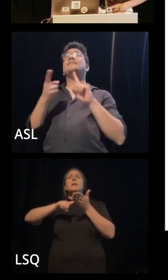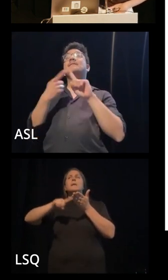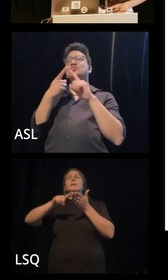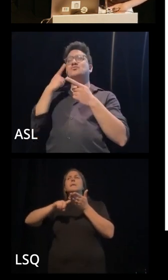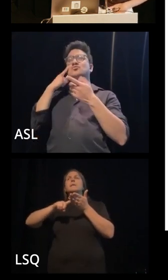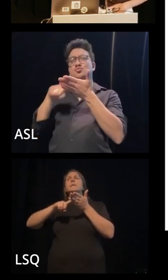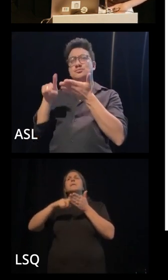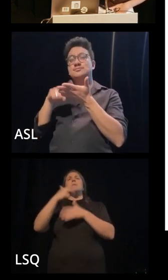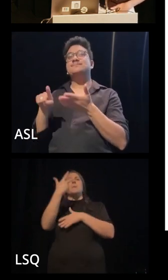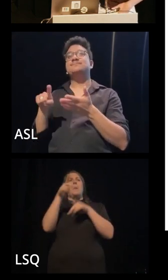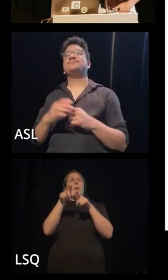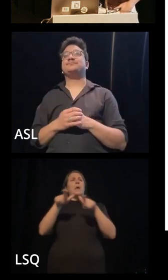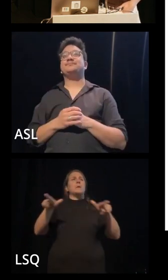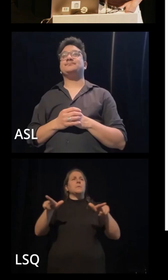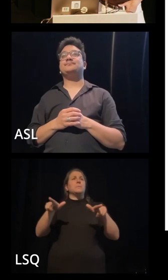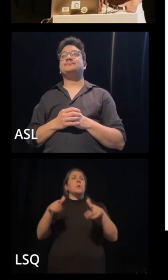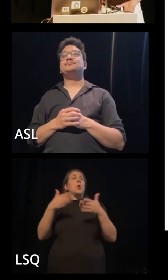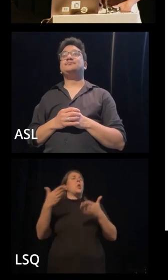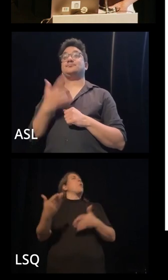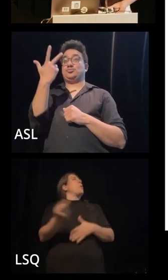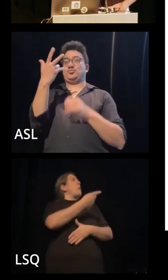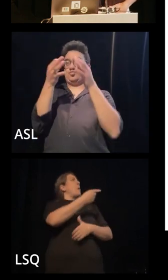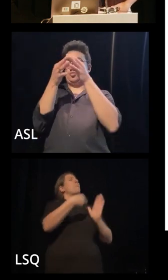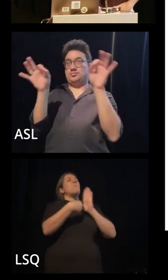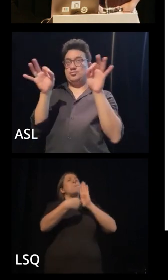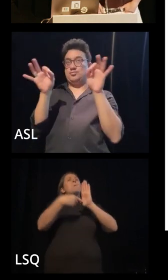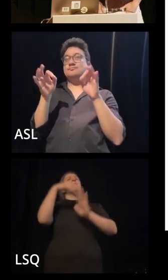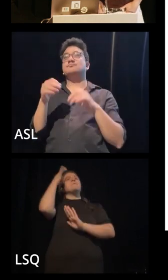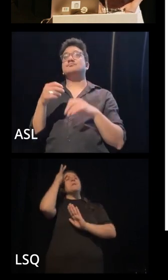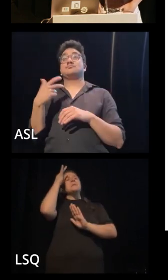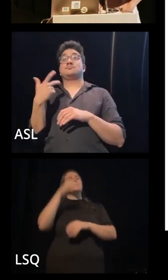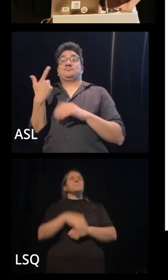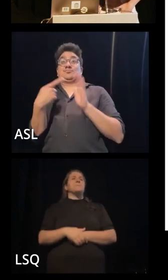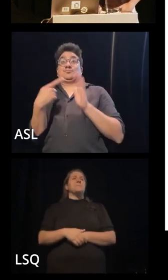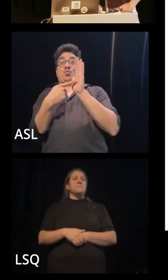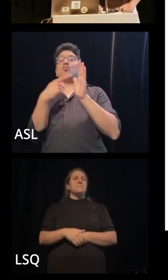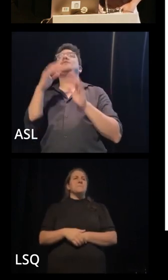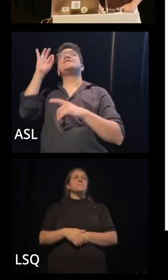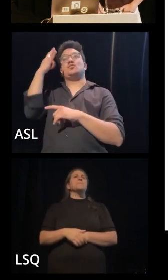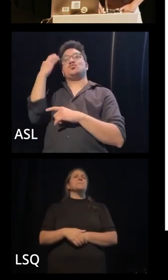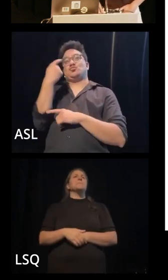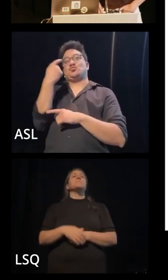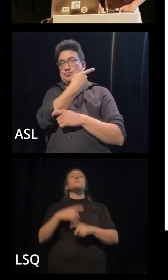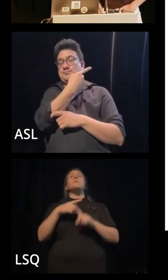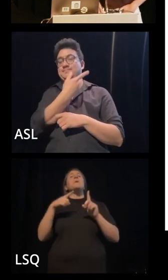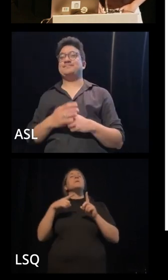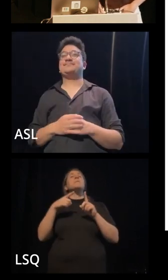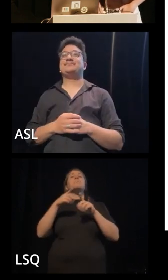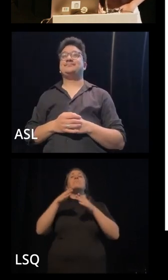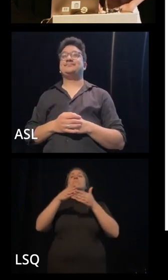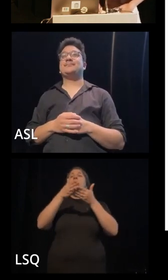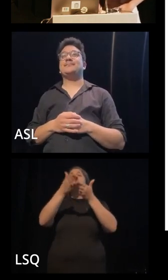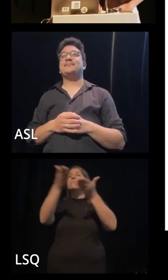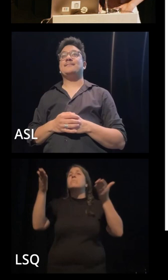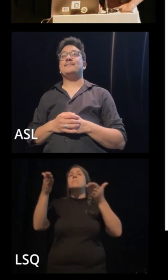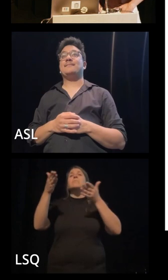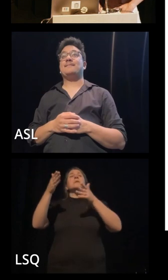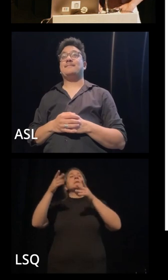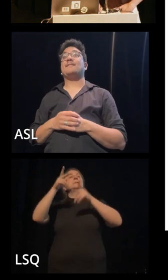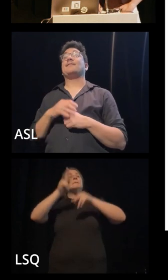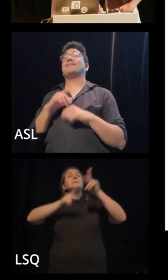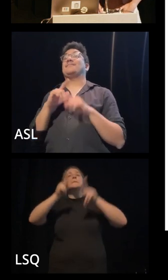c'est juste en français, mais c'est trilingue. Ouverte à tous les citoyens qui a été